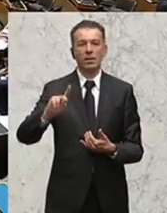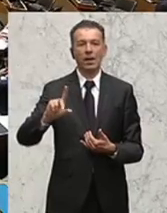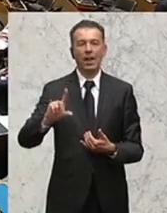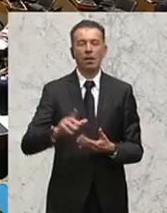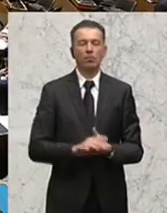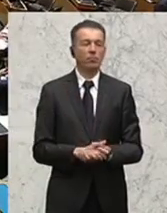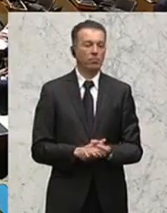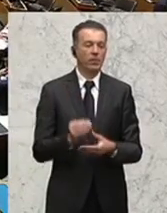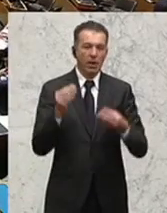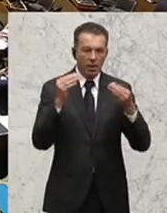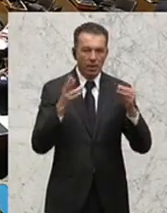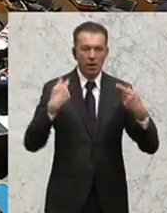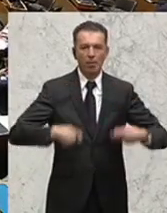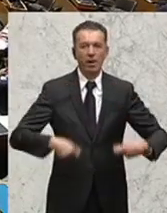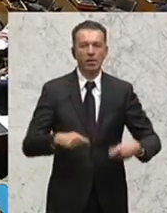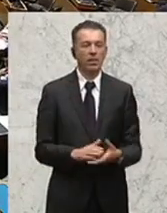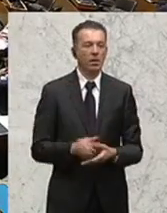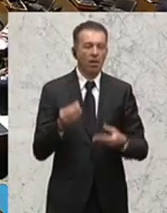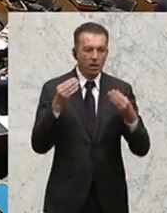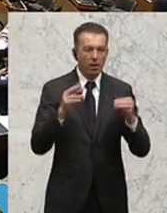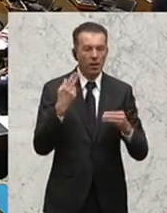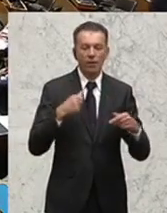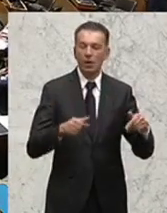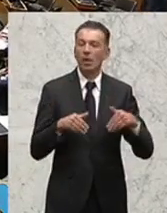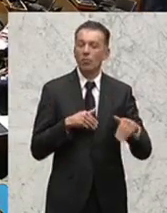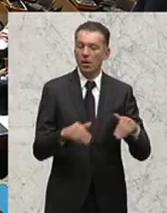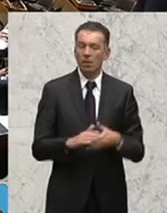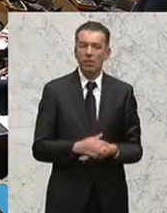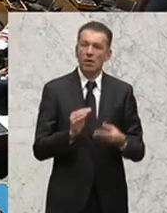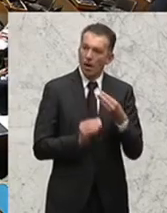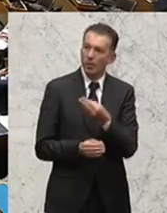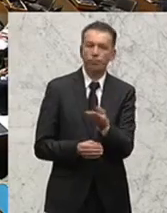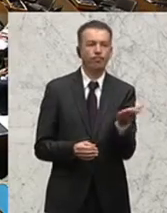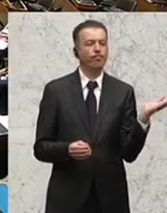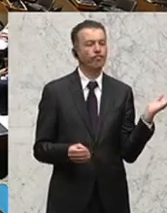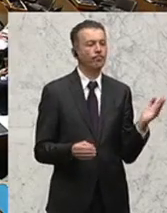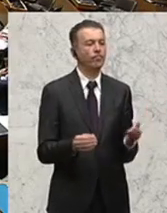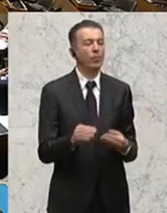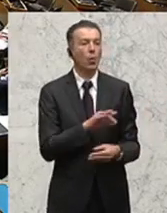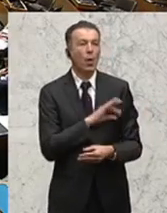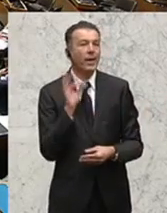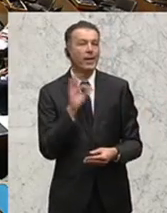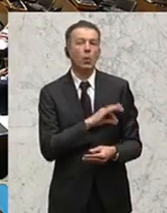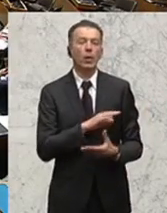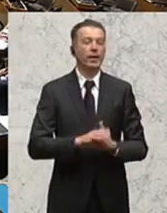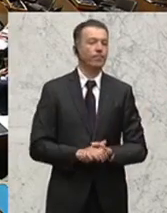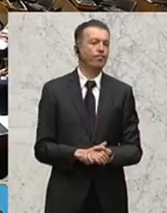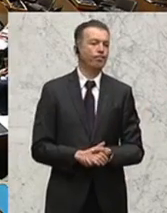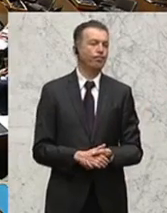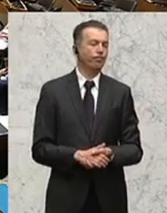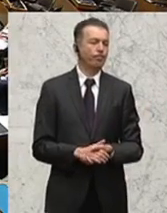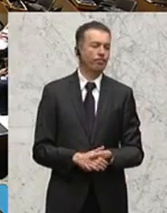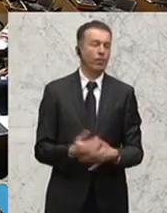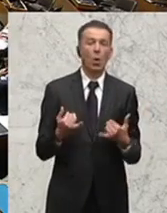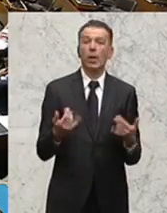Gabriele Tamandl, Budgetsprecherin der ÖVP, ist am Wort. Herr Finanzminister, sehr geehrte Damen und Herren, werte Kolleginnen und Kollegen,